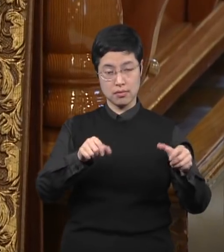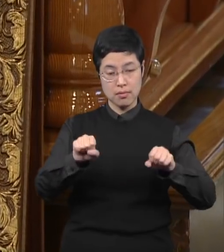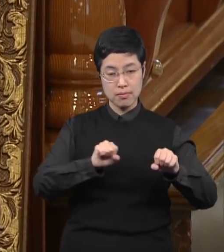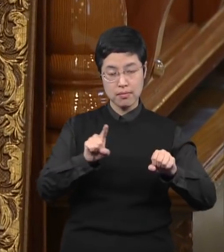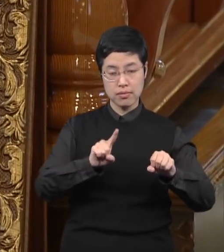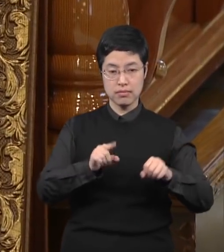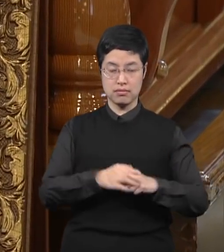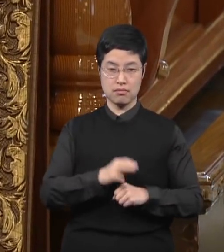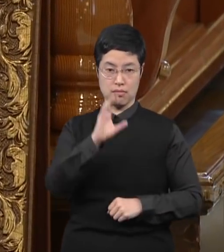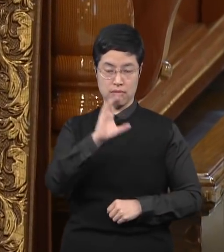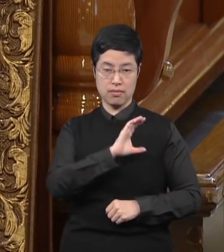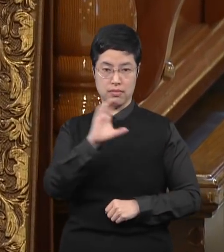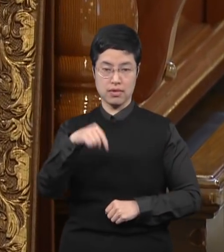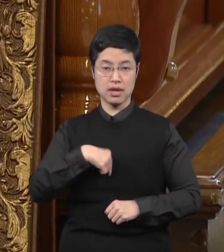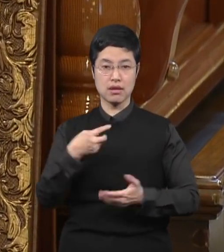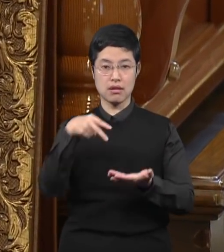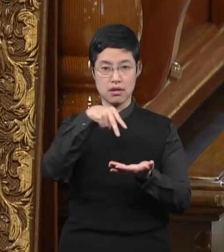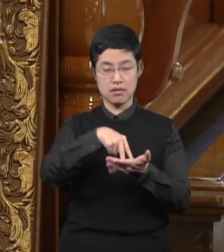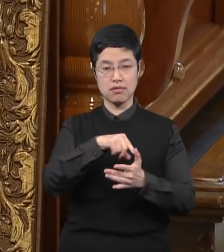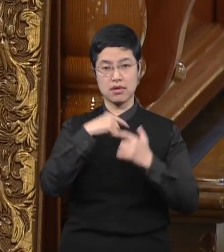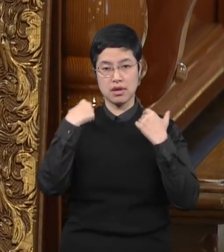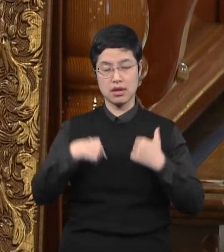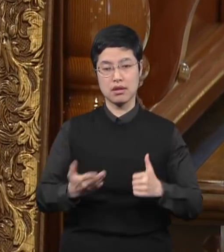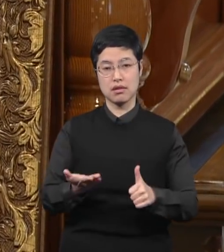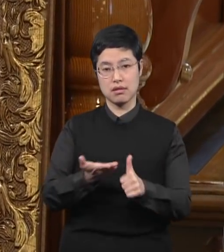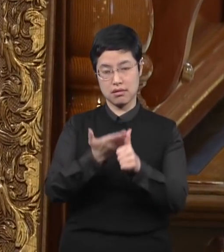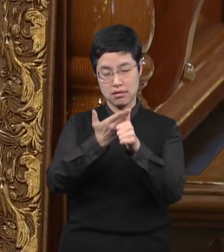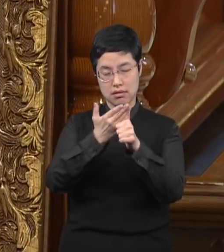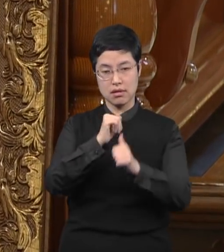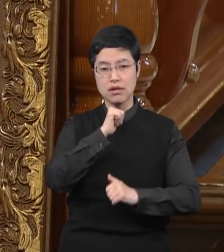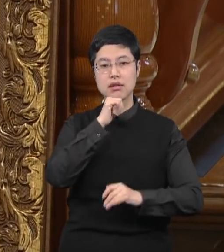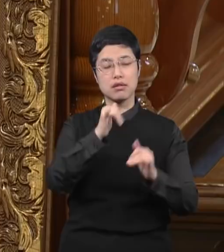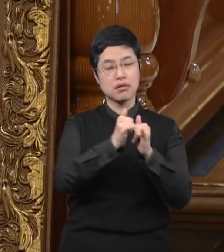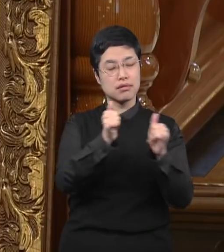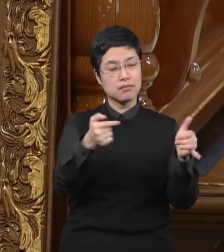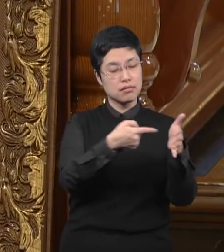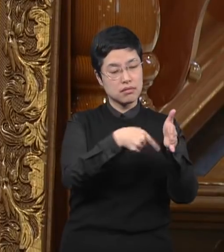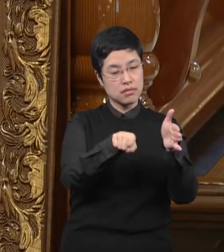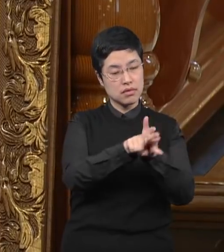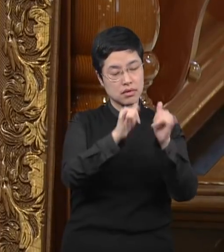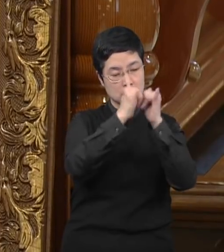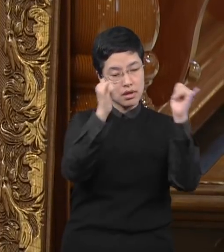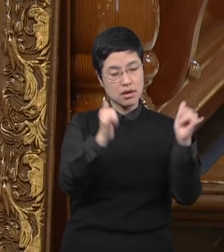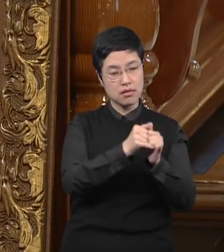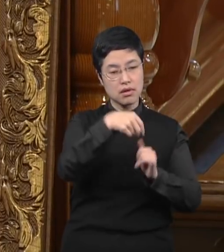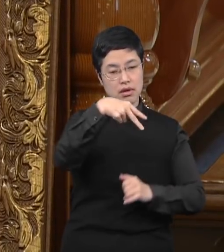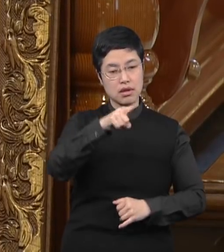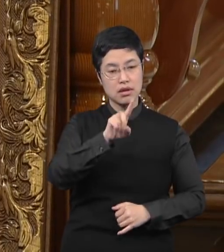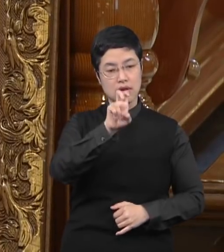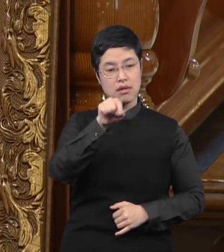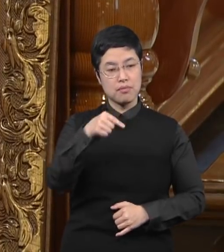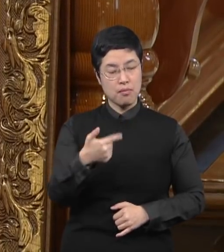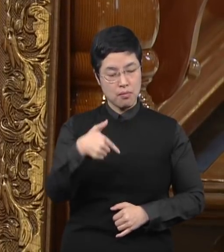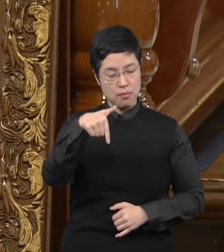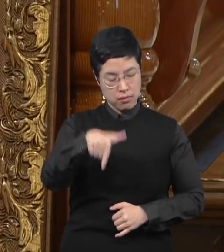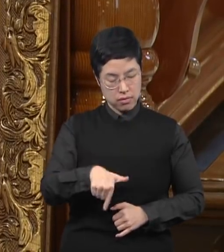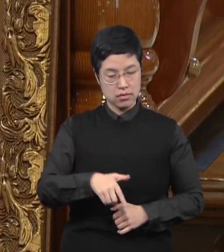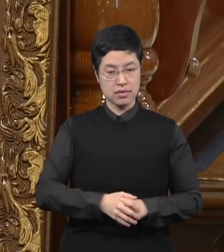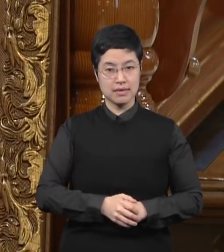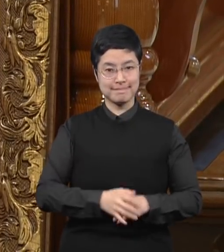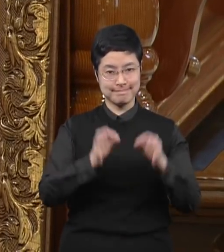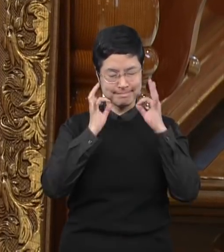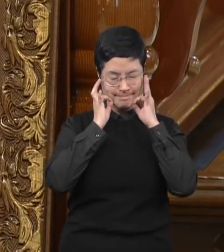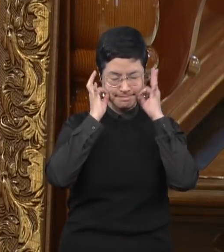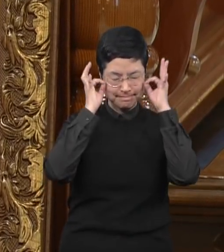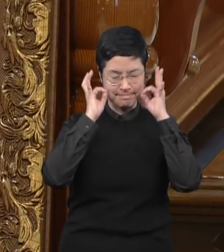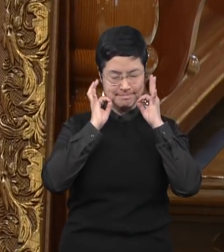자립과 사제 양성, 가난한 이를 위한 사회사목 등의 온 힘을